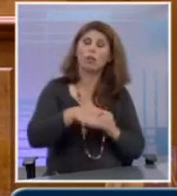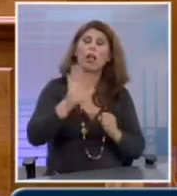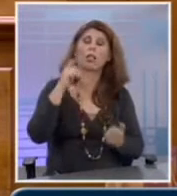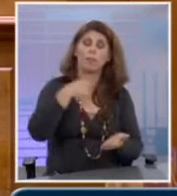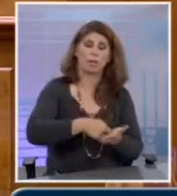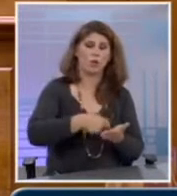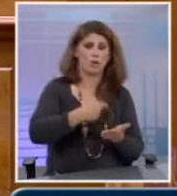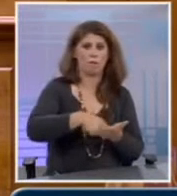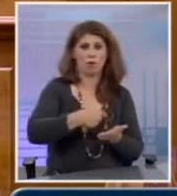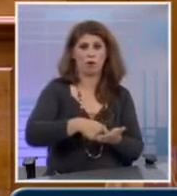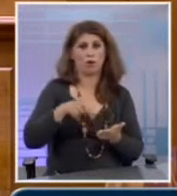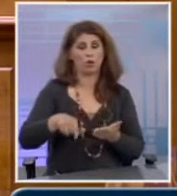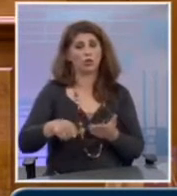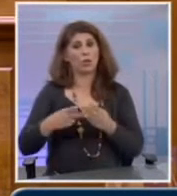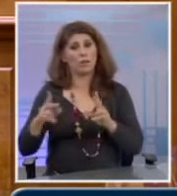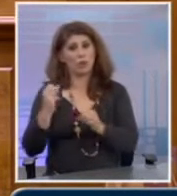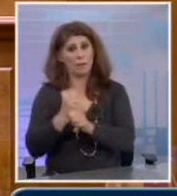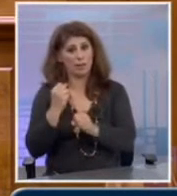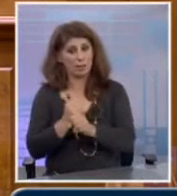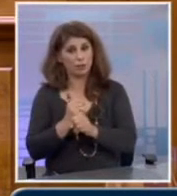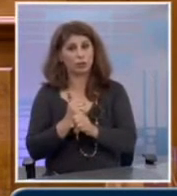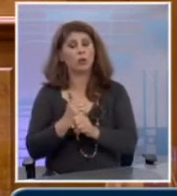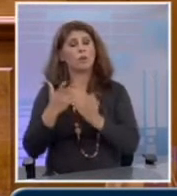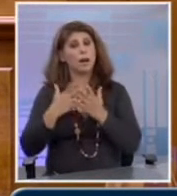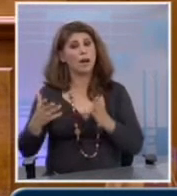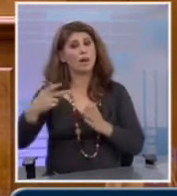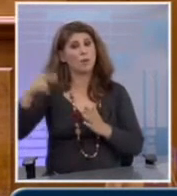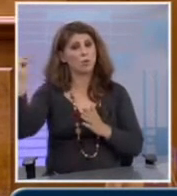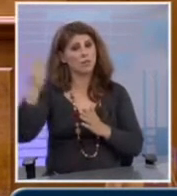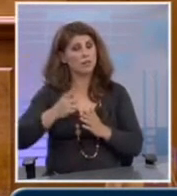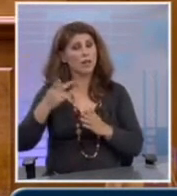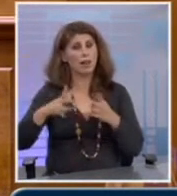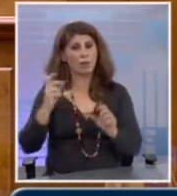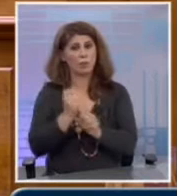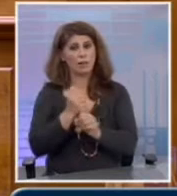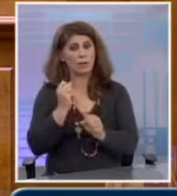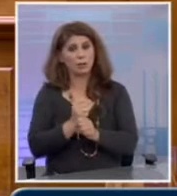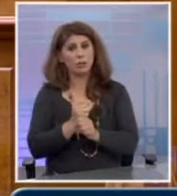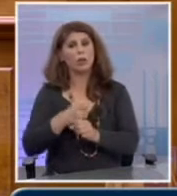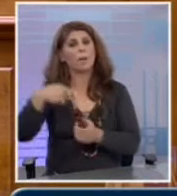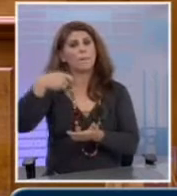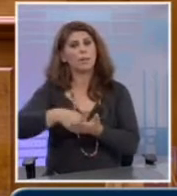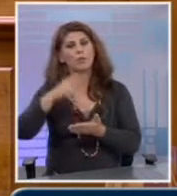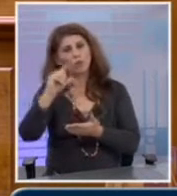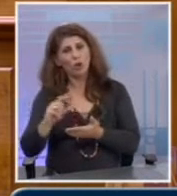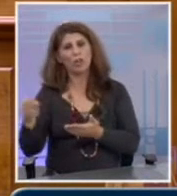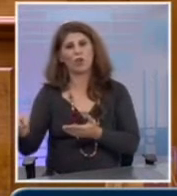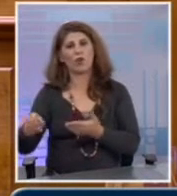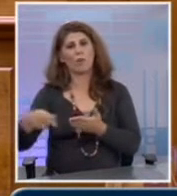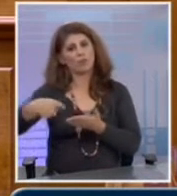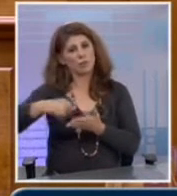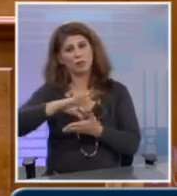πληρώνει φόρο στη φορολογία των ελεύθερων επαγγελματιών, η μεγάλη πλειοψηφία των ελεύθερων επαγγελματιών πληρώνει λιγότερο από ό,τι πλήρωνε μέχρι